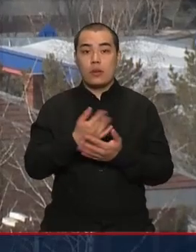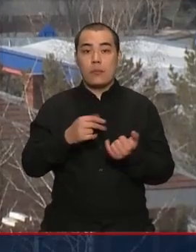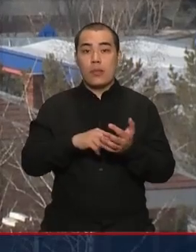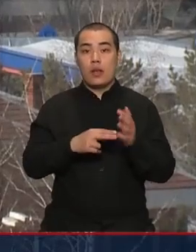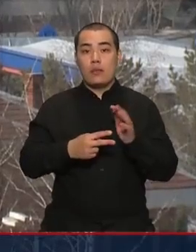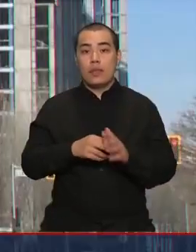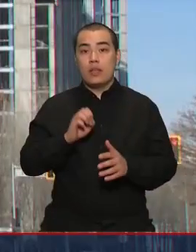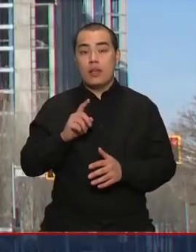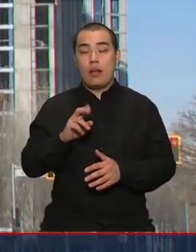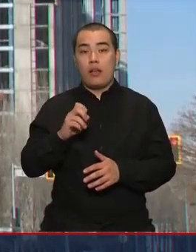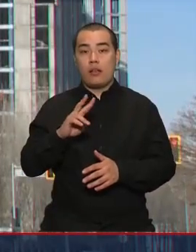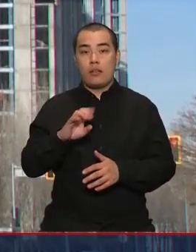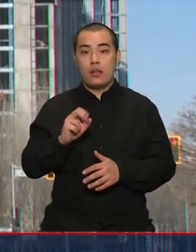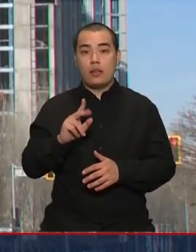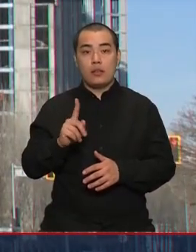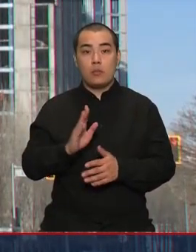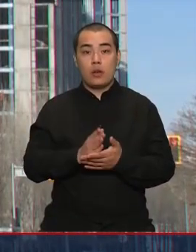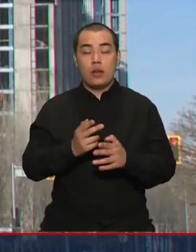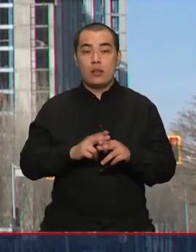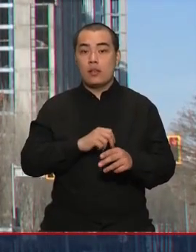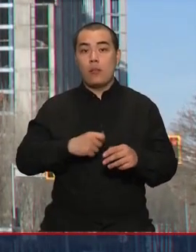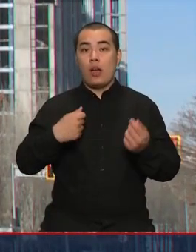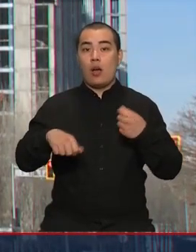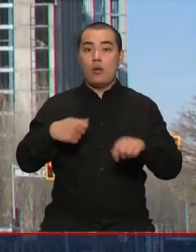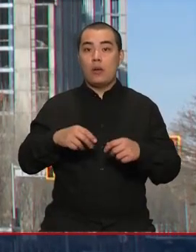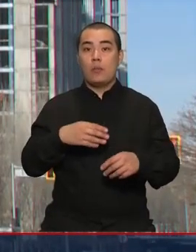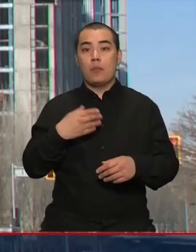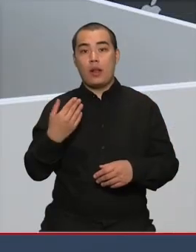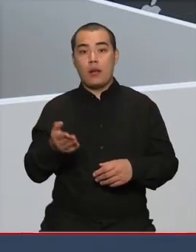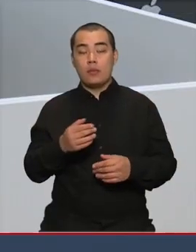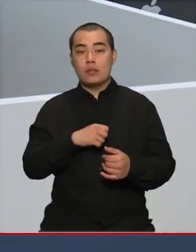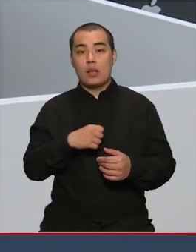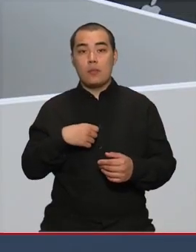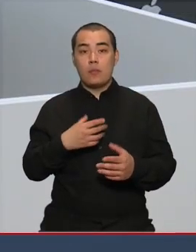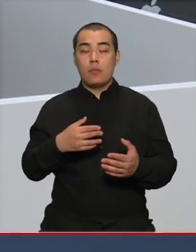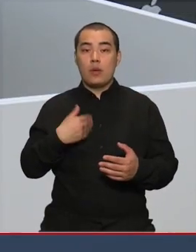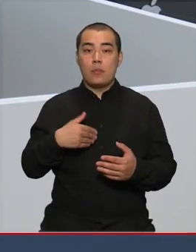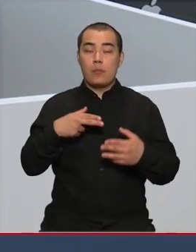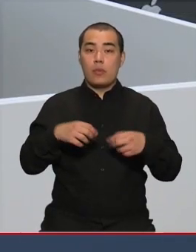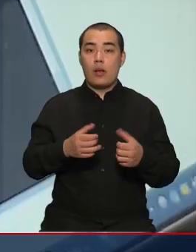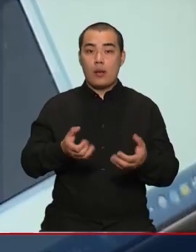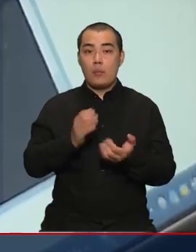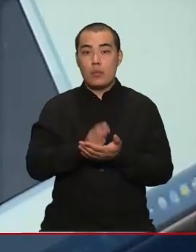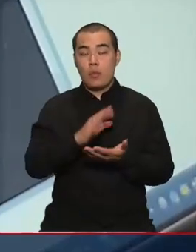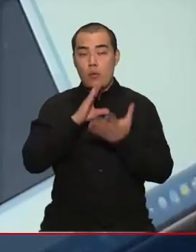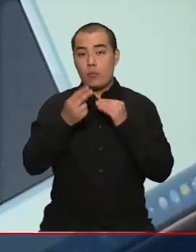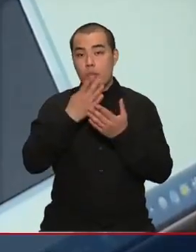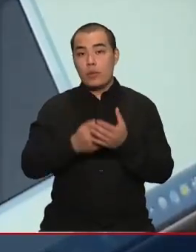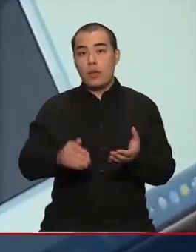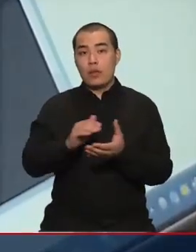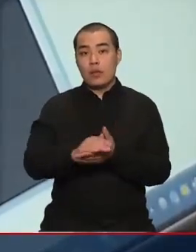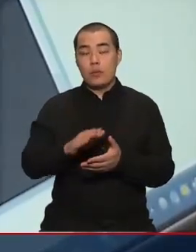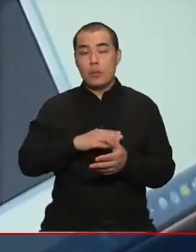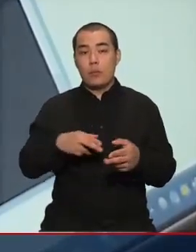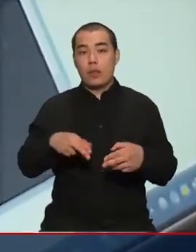платформы ЕКЗНА-КЗ для проведения аукционов на право недропользования. Президент также был ознакомлен с